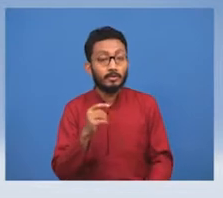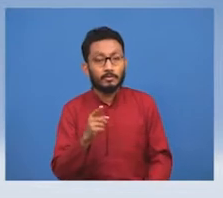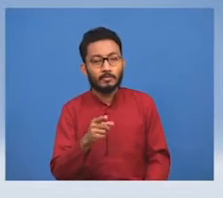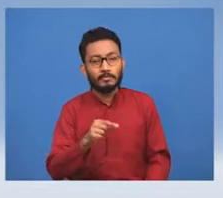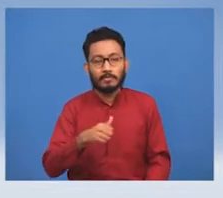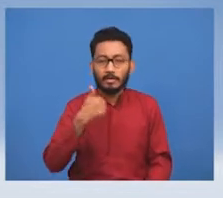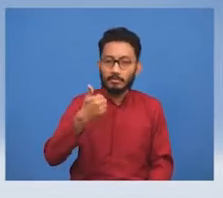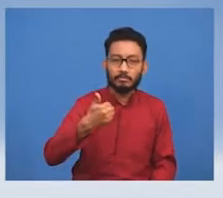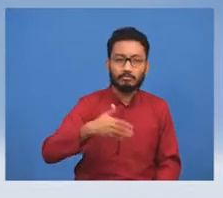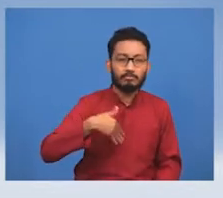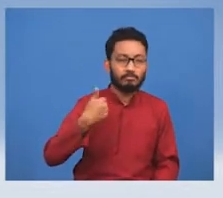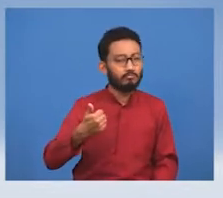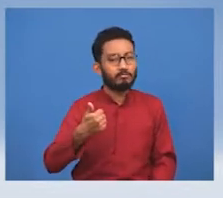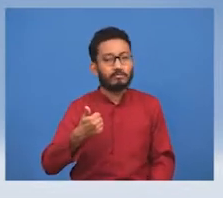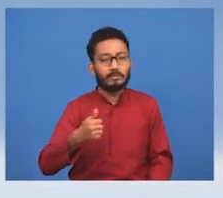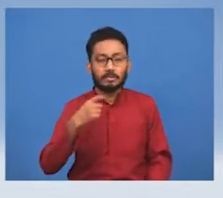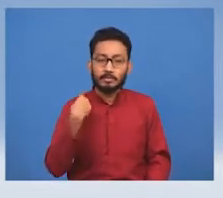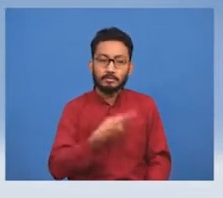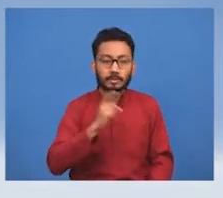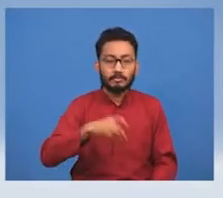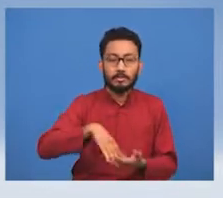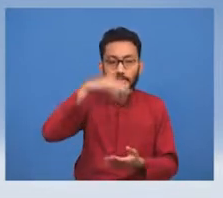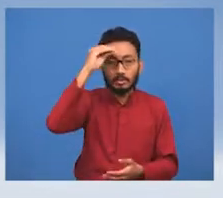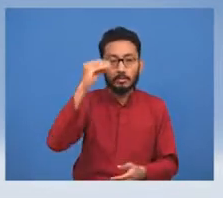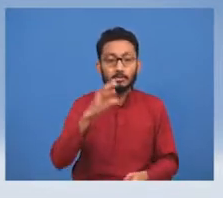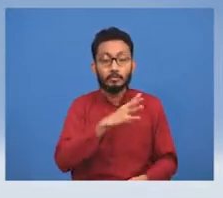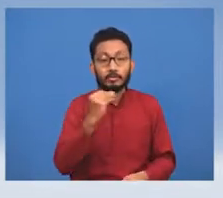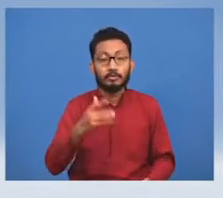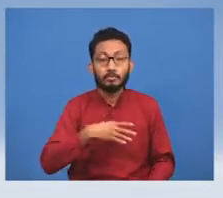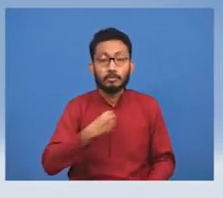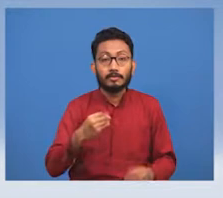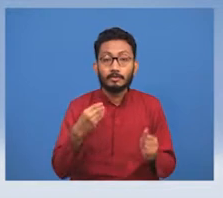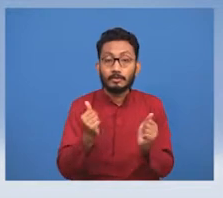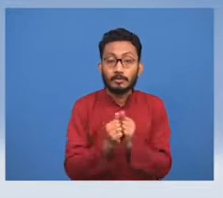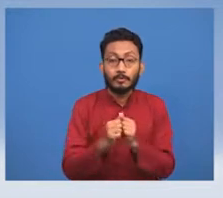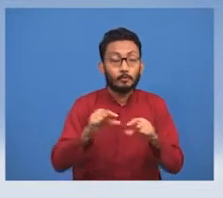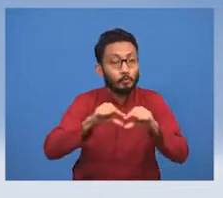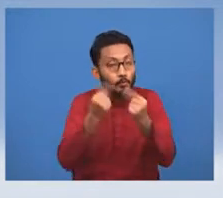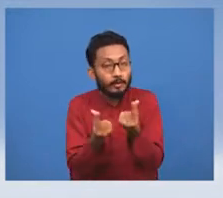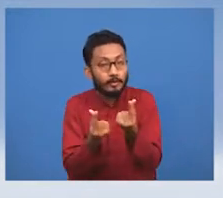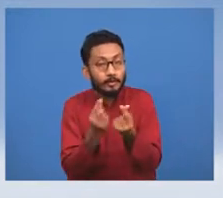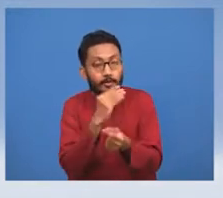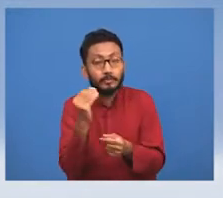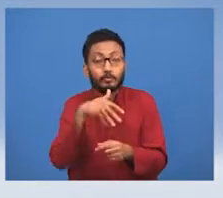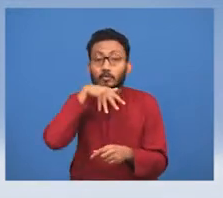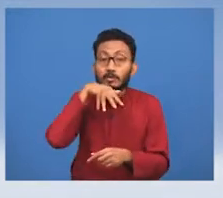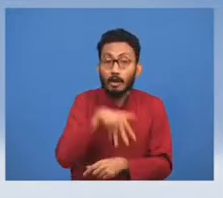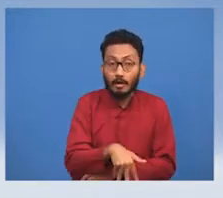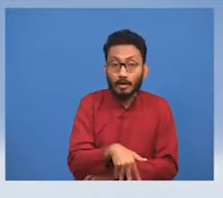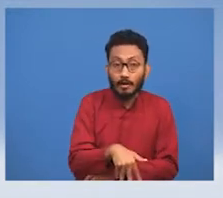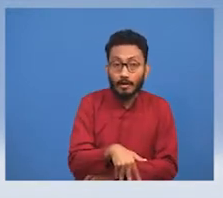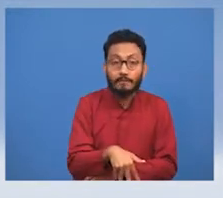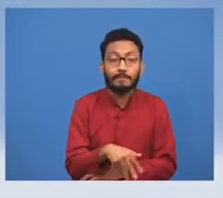kita kena minat pendidikan Al-Quran As-Sunnah. Bila kita minat, kita akan seronok dengan pendidikan Al-Quran As-Sunnah dan